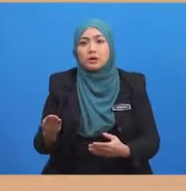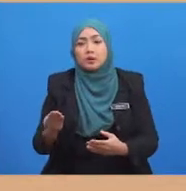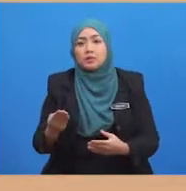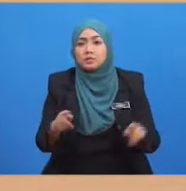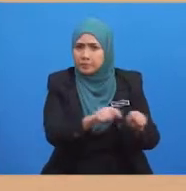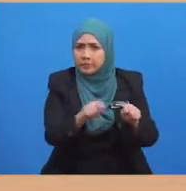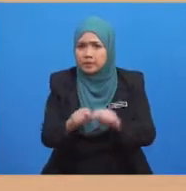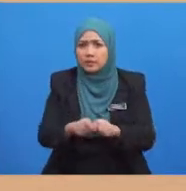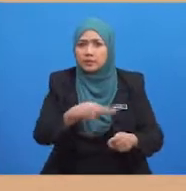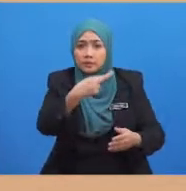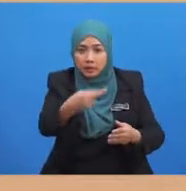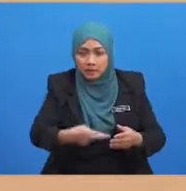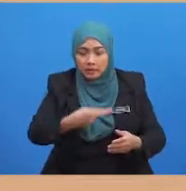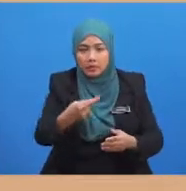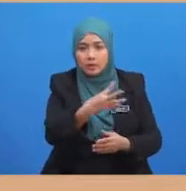hos.